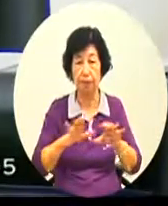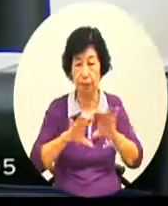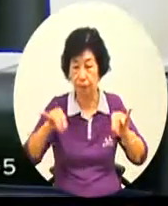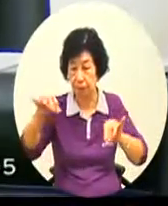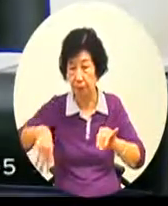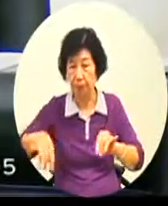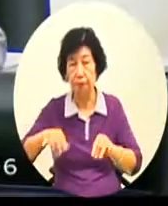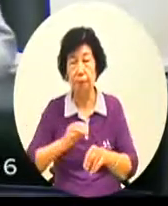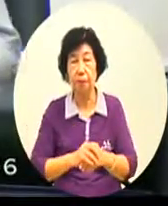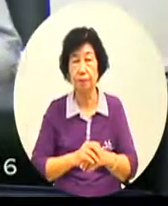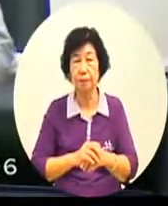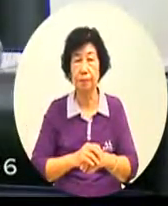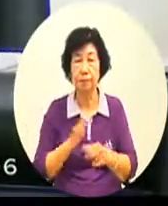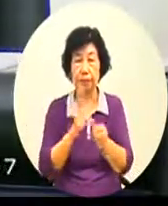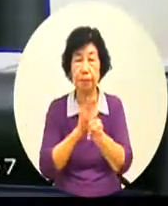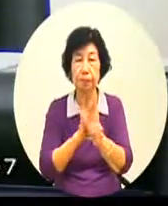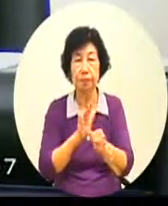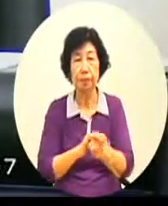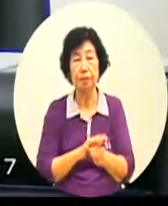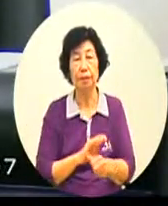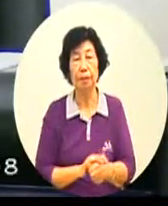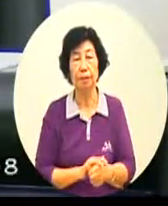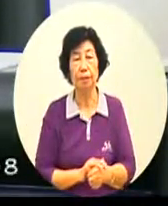来让我们去做一些